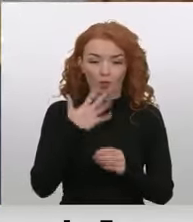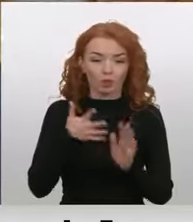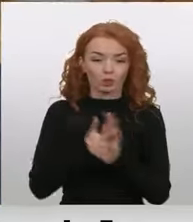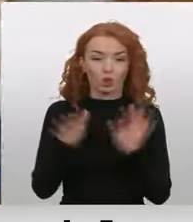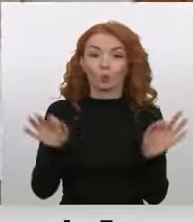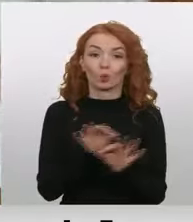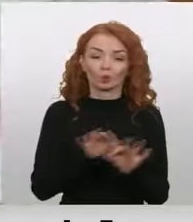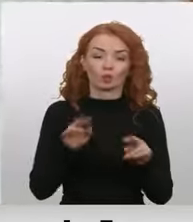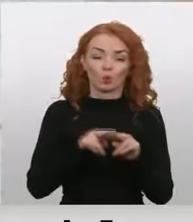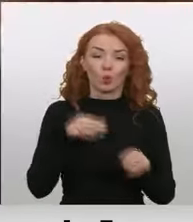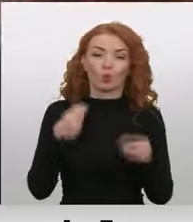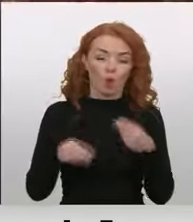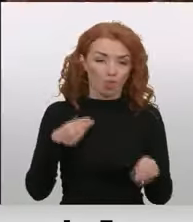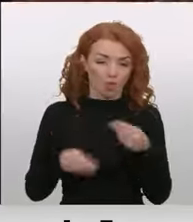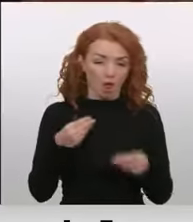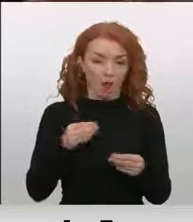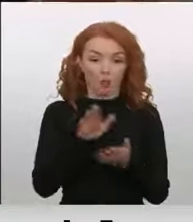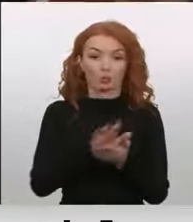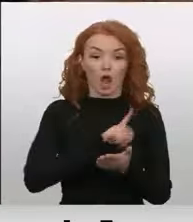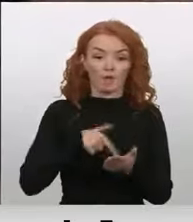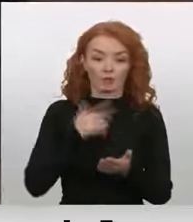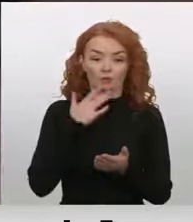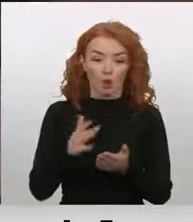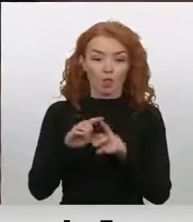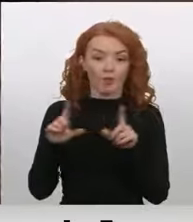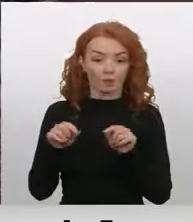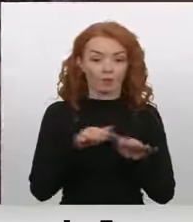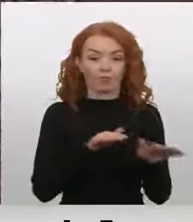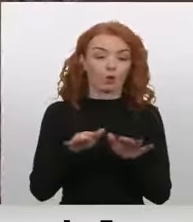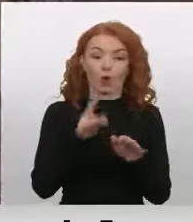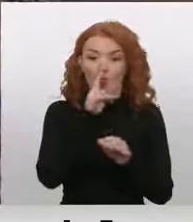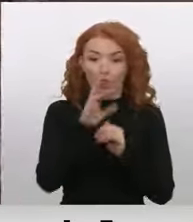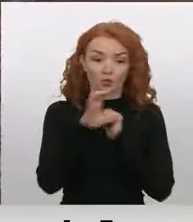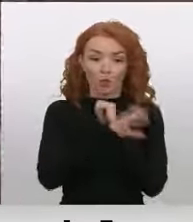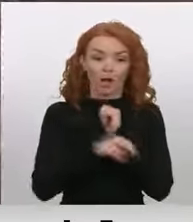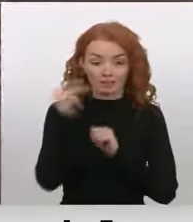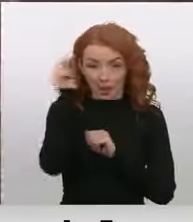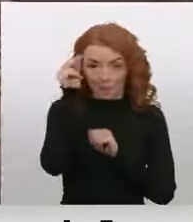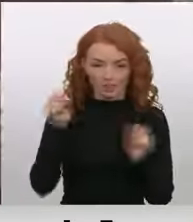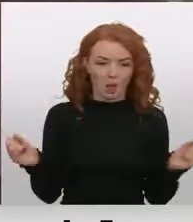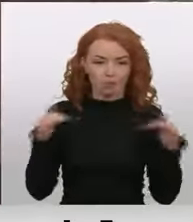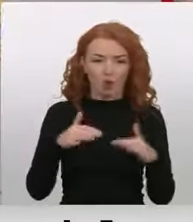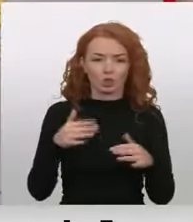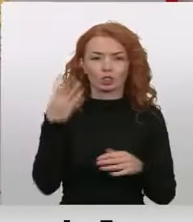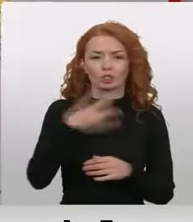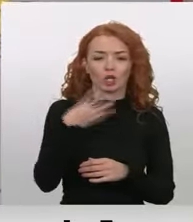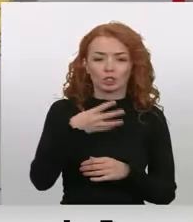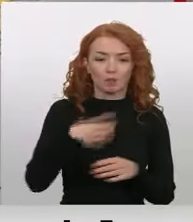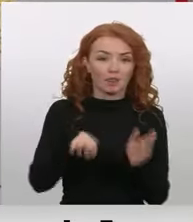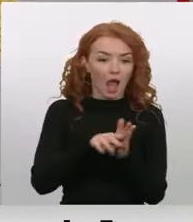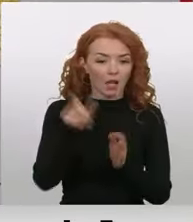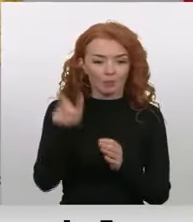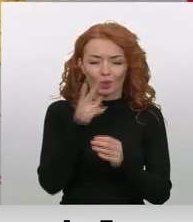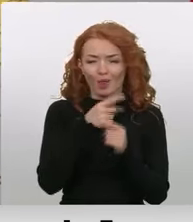un rotaļām? Uz Latviešu valodas aģentūras rīkoto nedēļas nogales semināru sabraukuši teju 40 dalībnieki